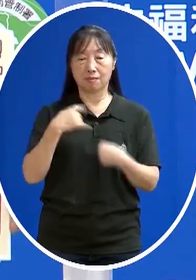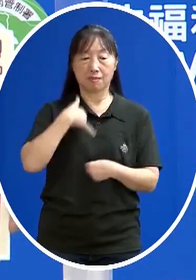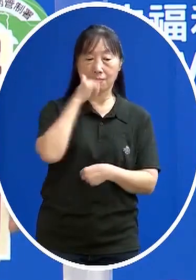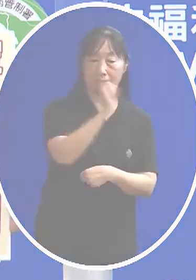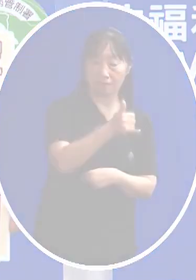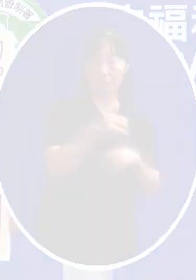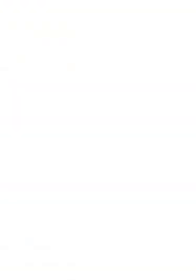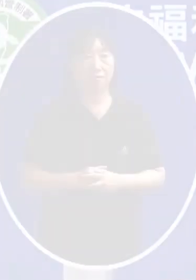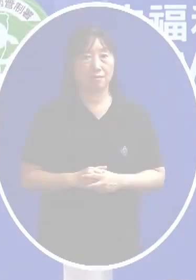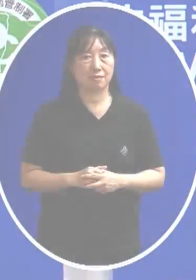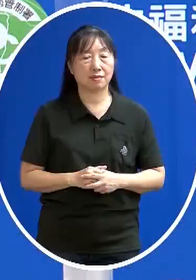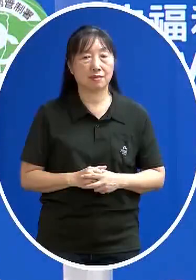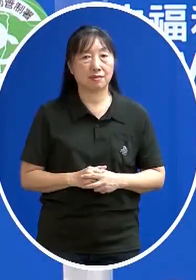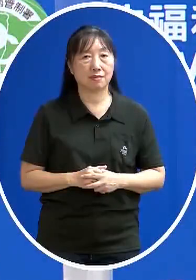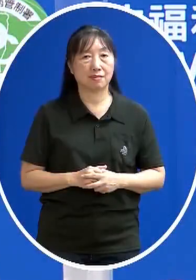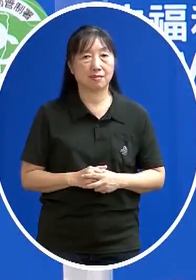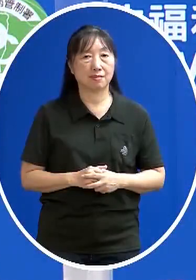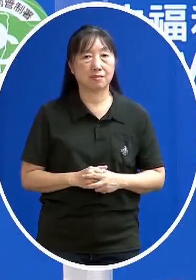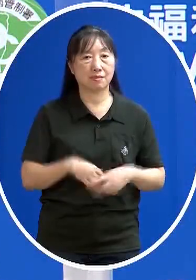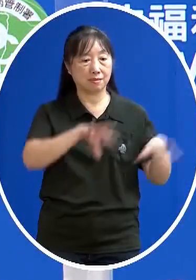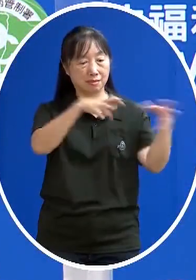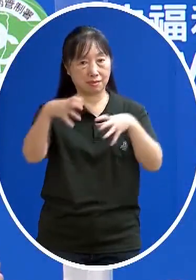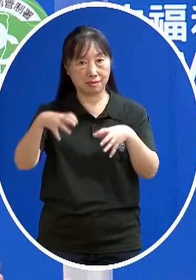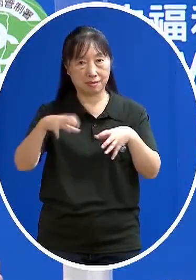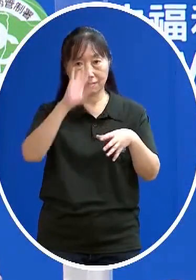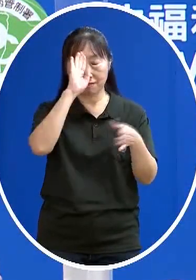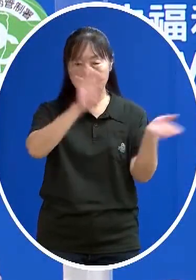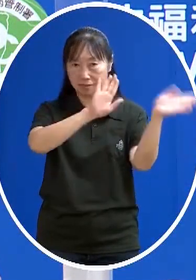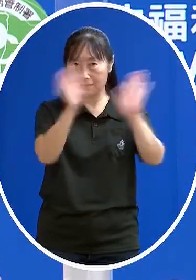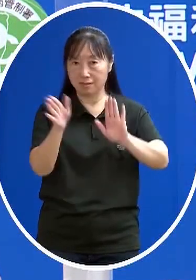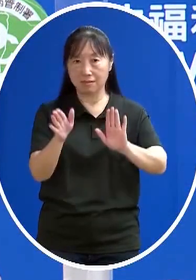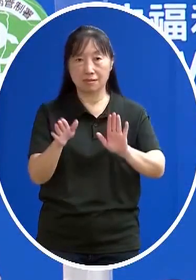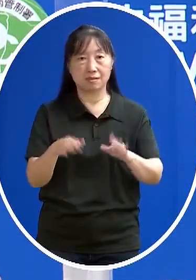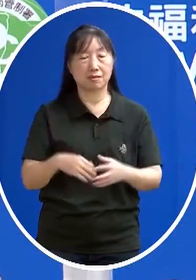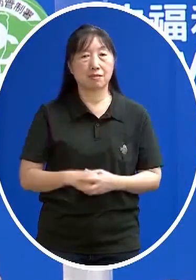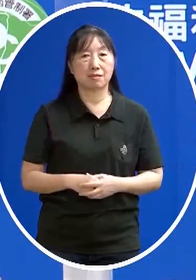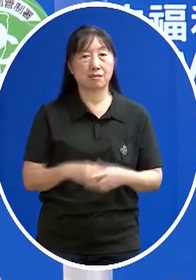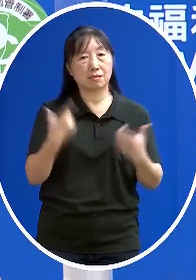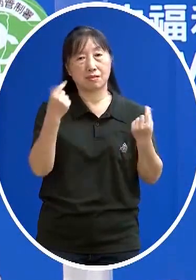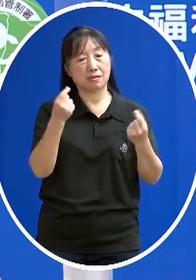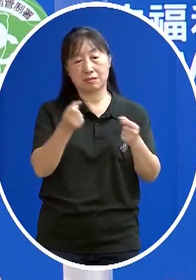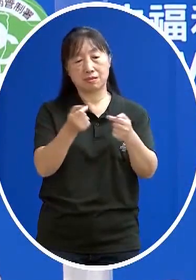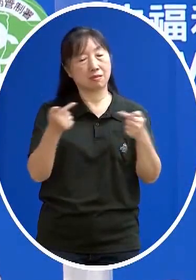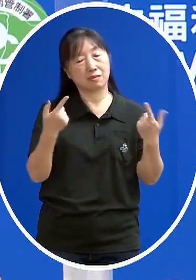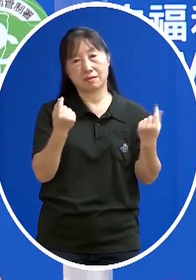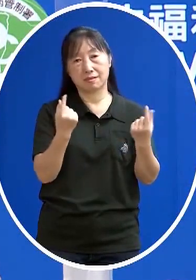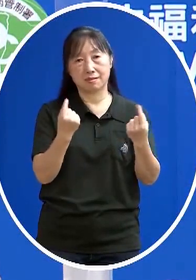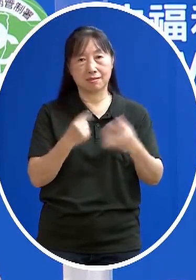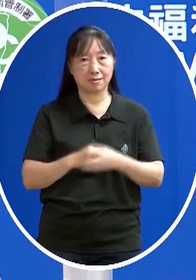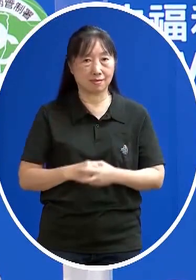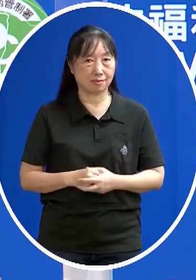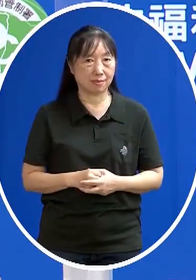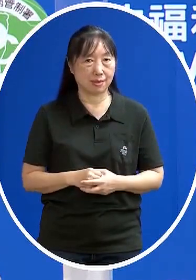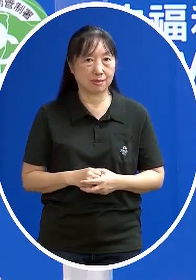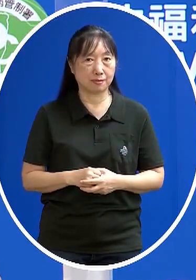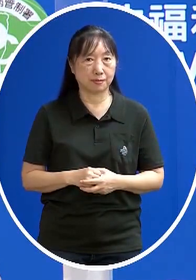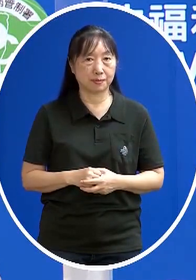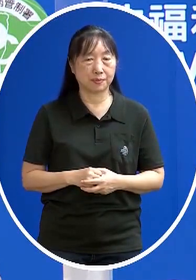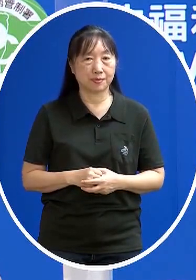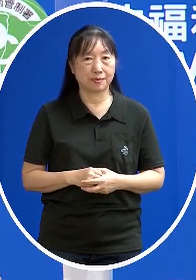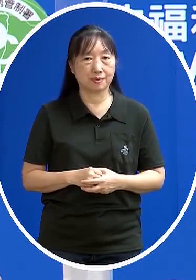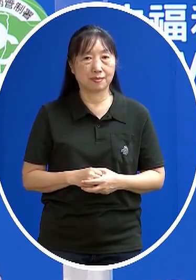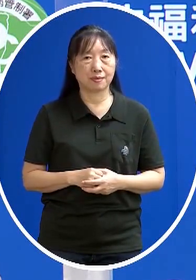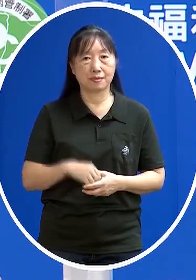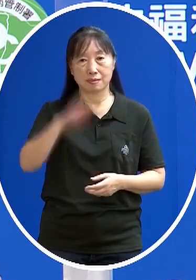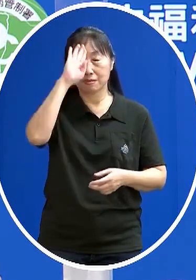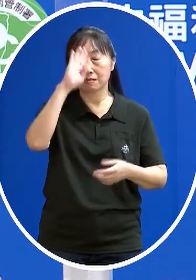的必要性。那世界的疫情仍然是在一个非常的一个严峻的情况，现在的应该是确诊